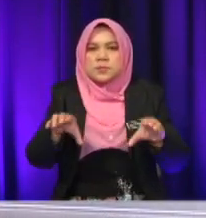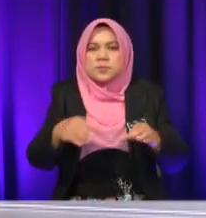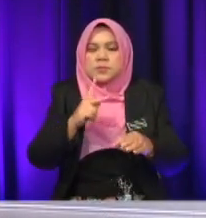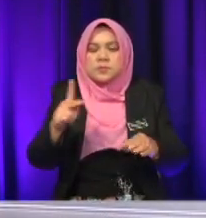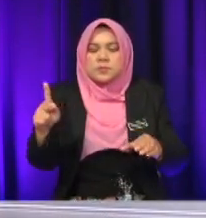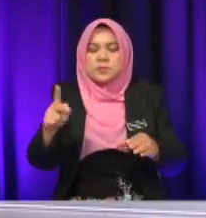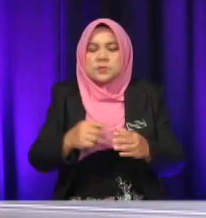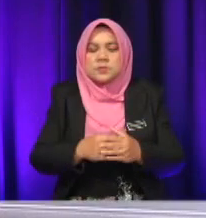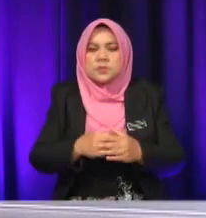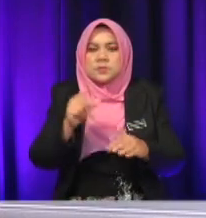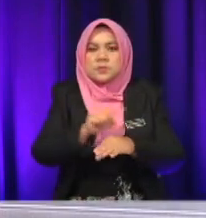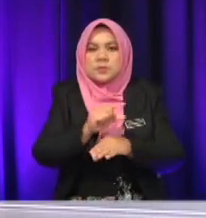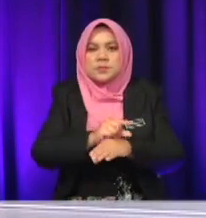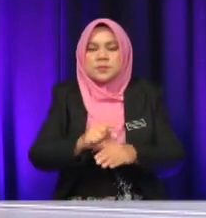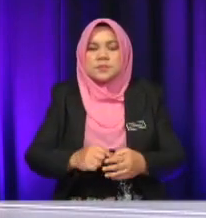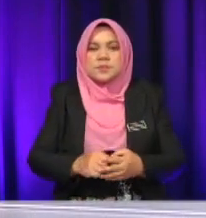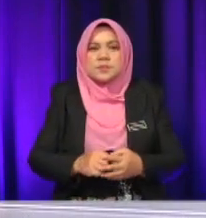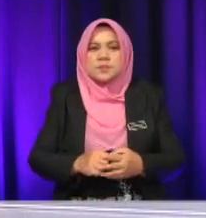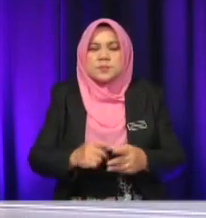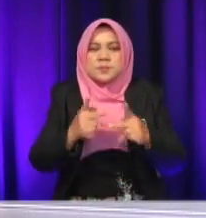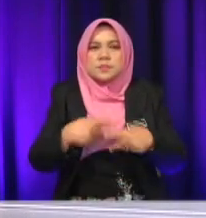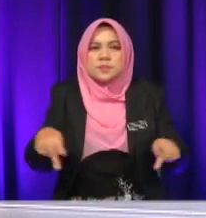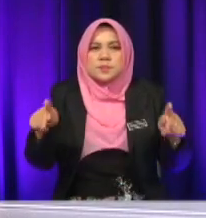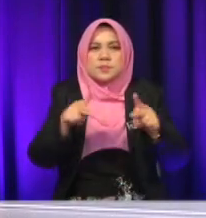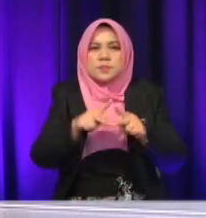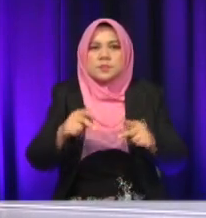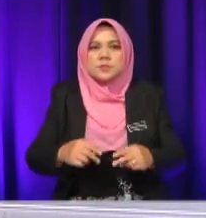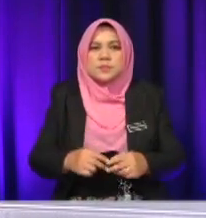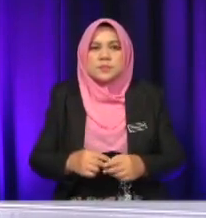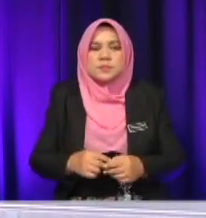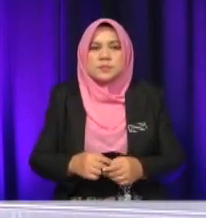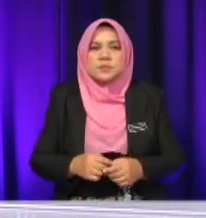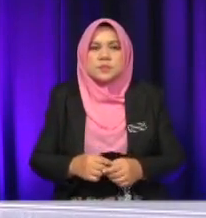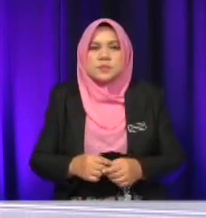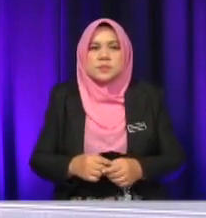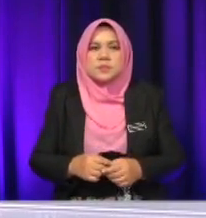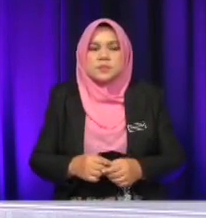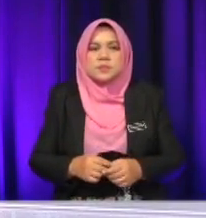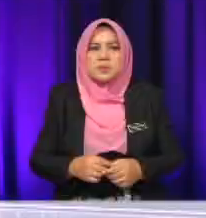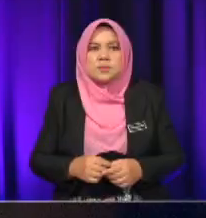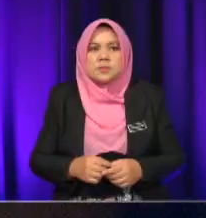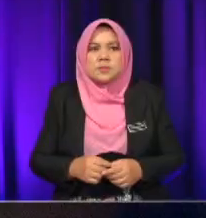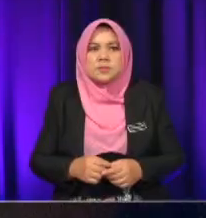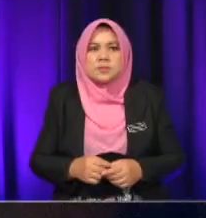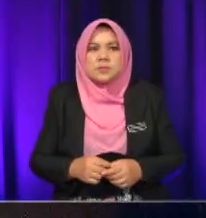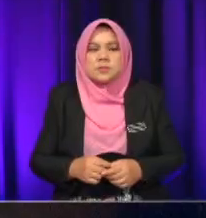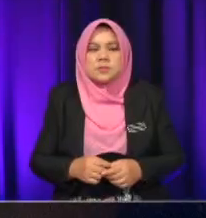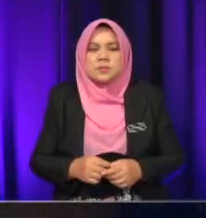tertarik untuk membelinya. Yang ini penting, cikgu. Fungsi dia penting. Ha. Mesti sangat penting tu,